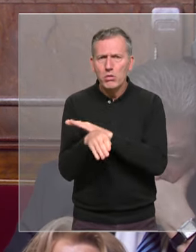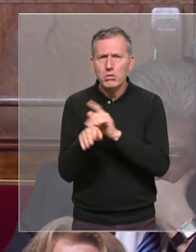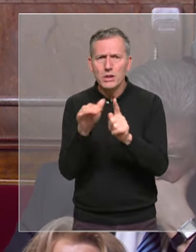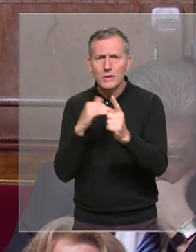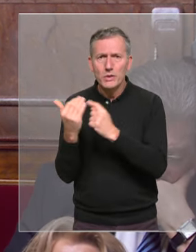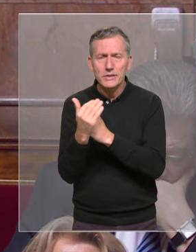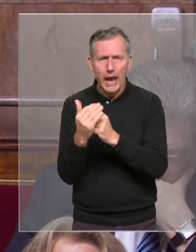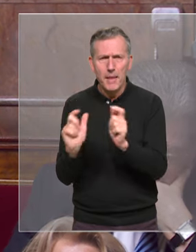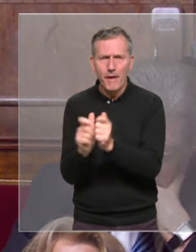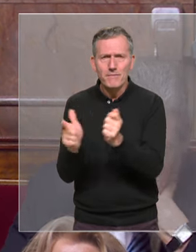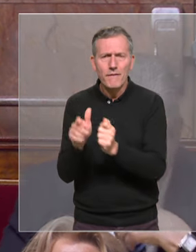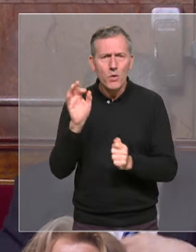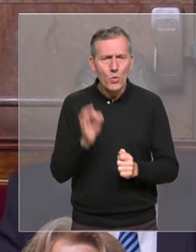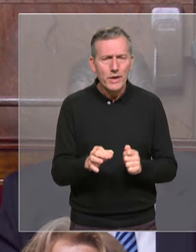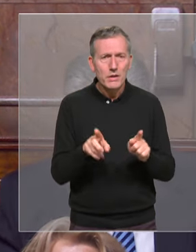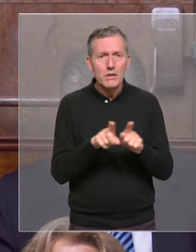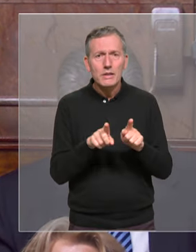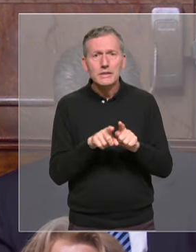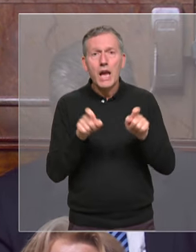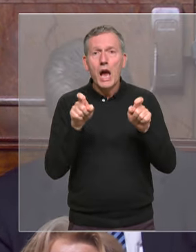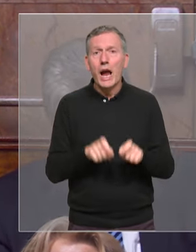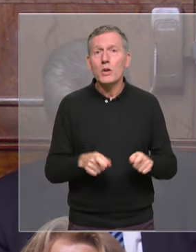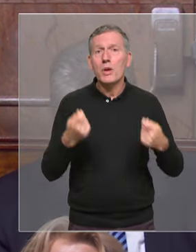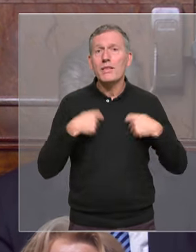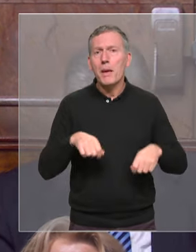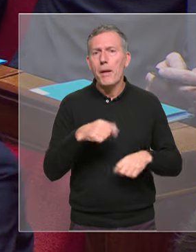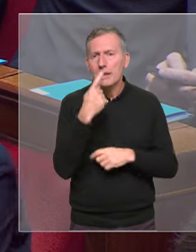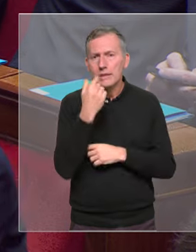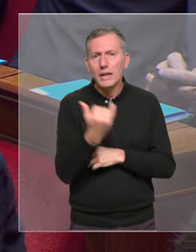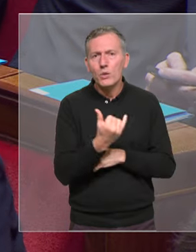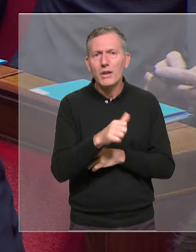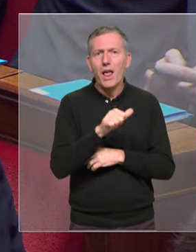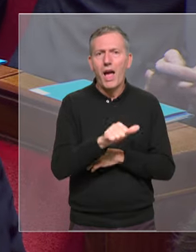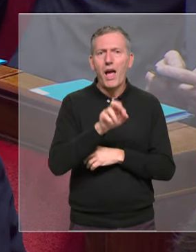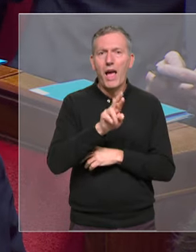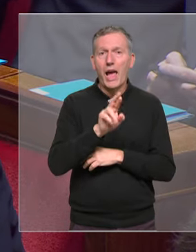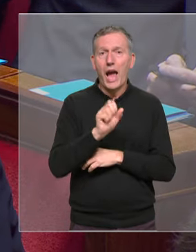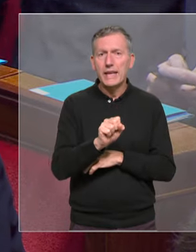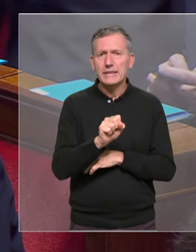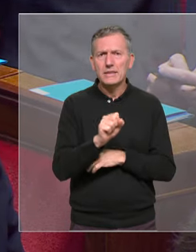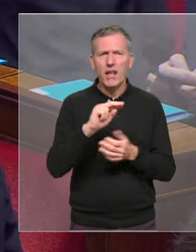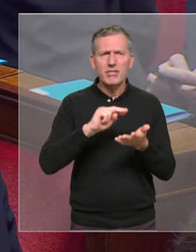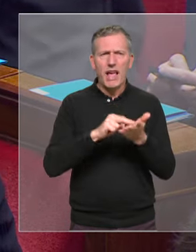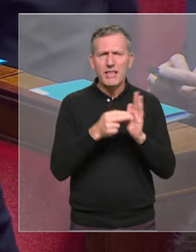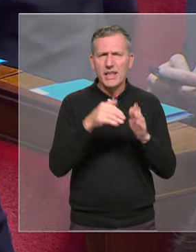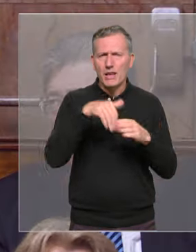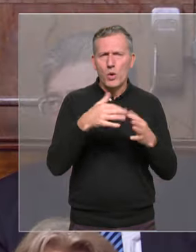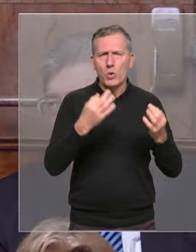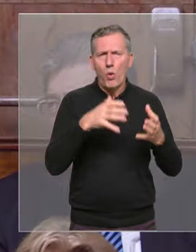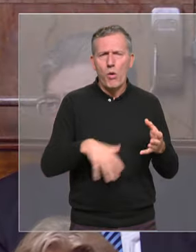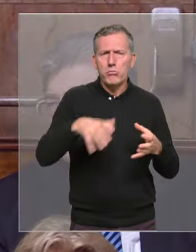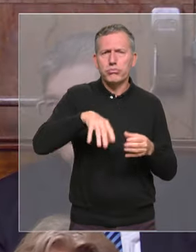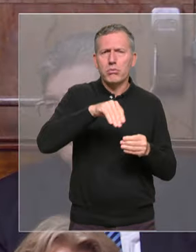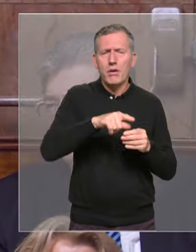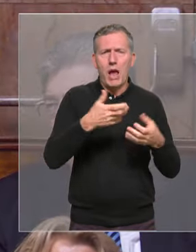réduisant drastiquement, par exemple, les dépenses inutiles des ARS, ces machines technocratiques qui suradministrent la